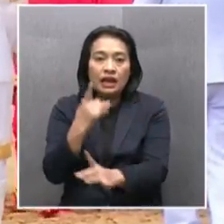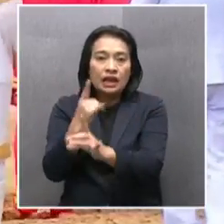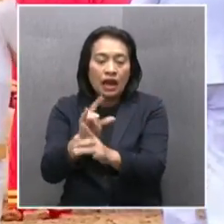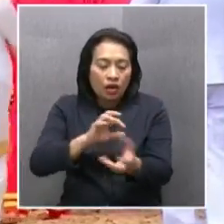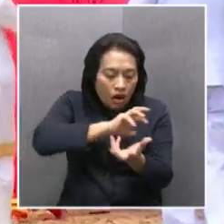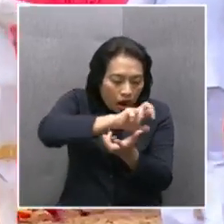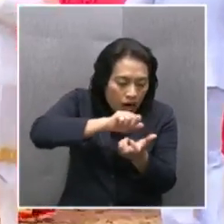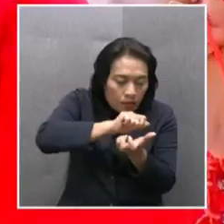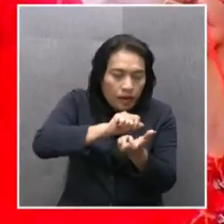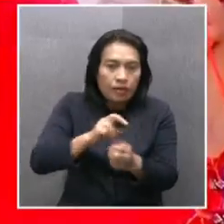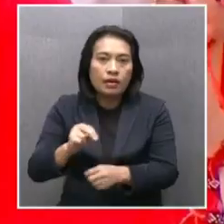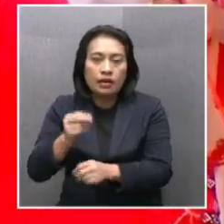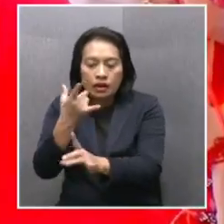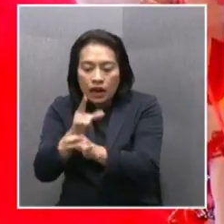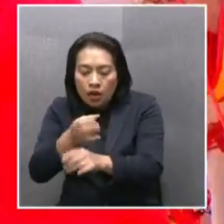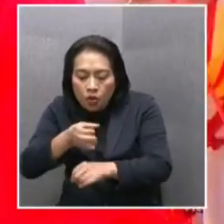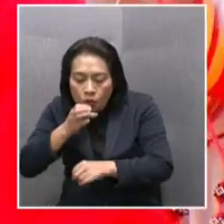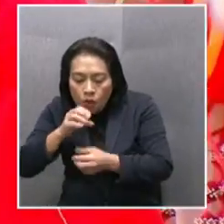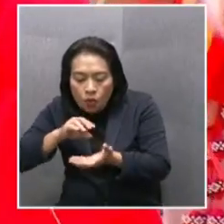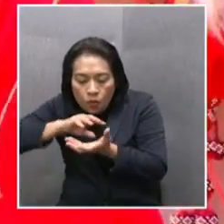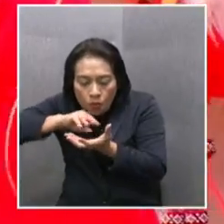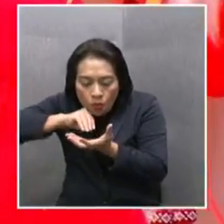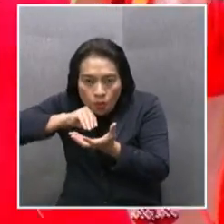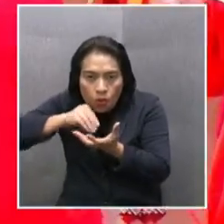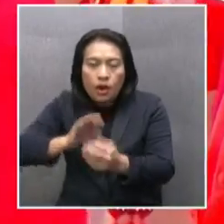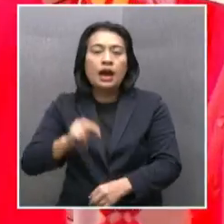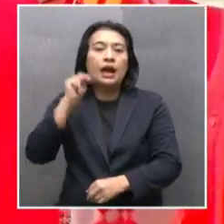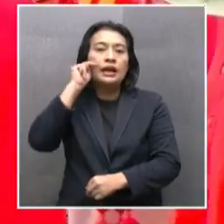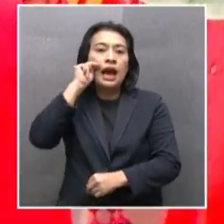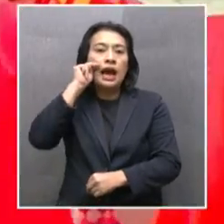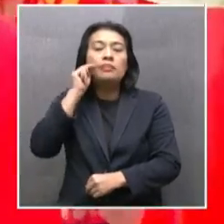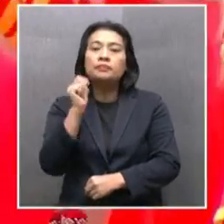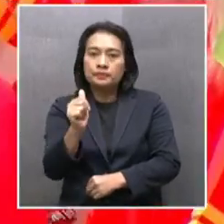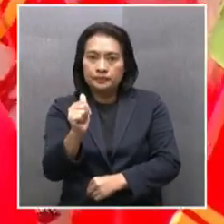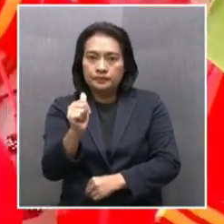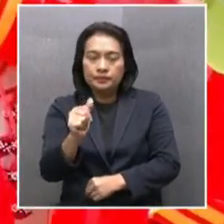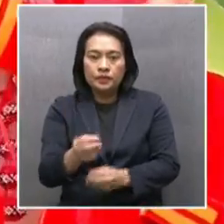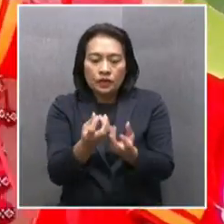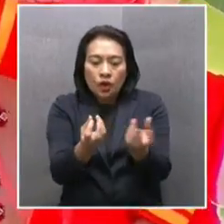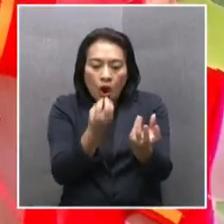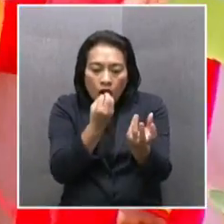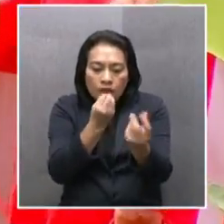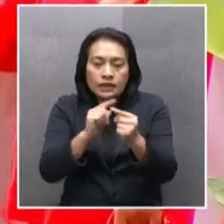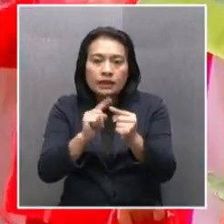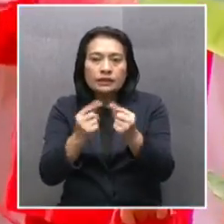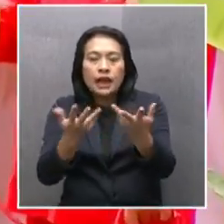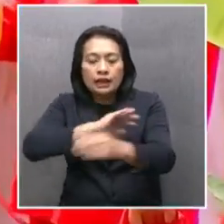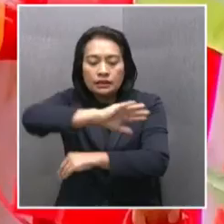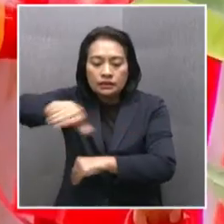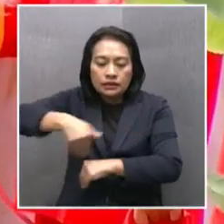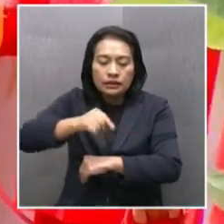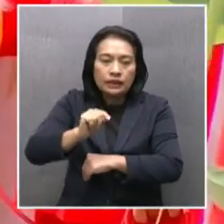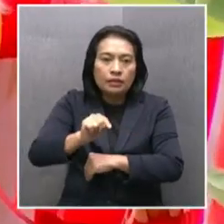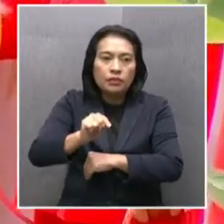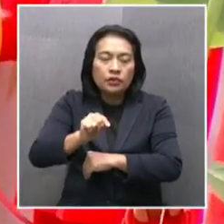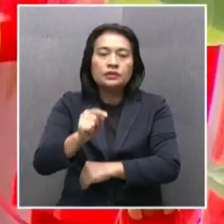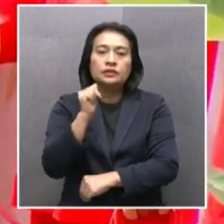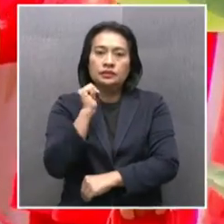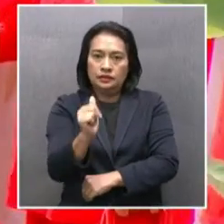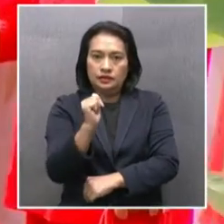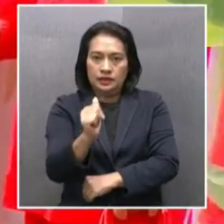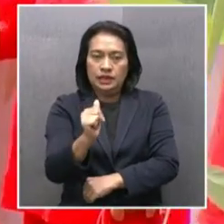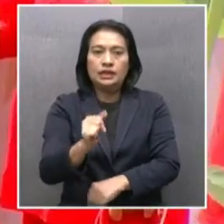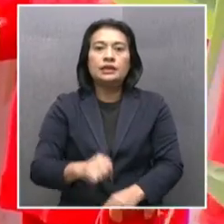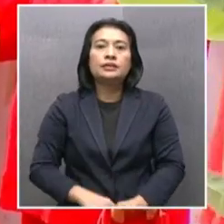พยากรณ์ว่าน้ำท่าจะบริบูรณ์พอควรพร้อมด้วยธัญญาหารพลาหารพักษาหารมังสาหารอุดมสมบูรณ์